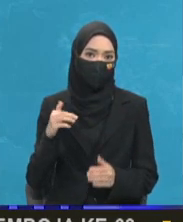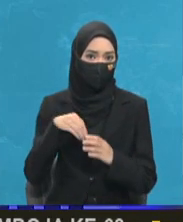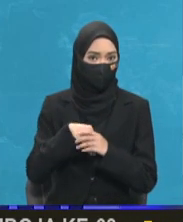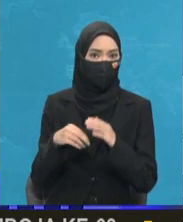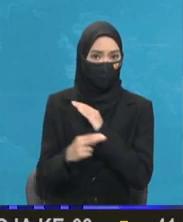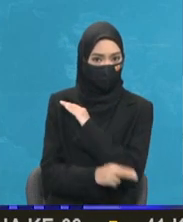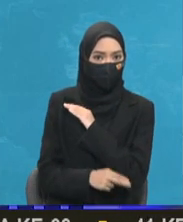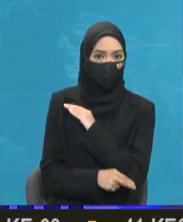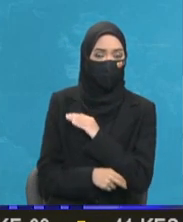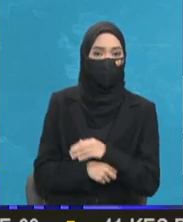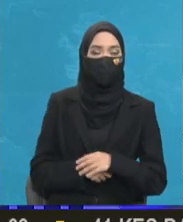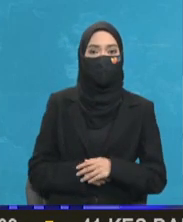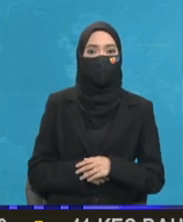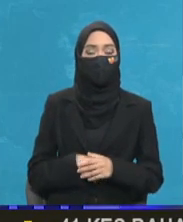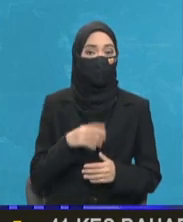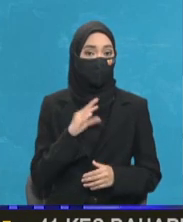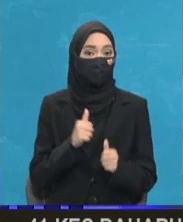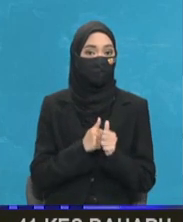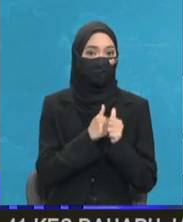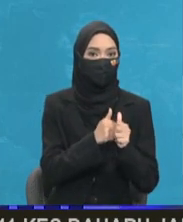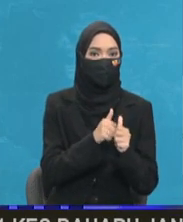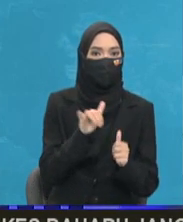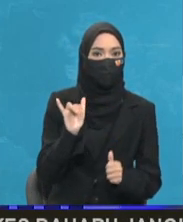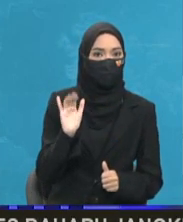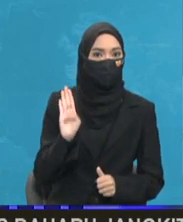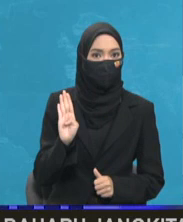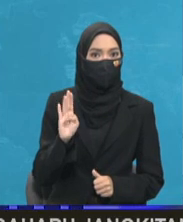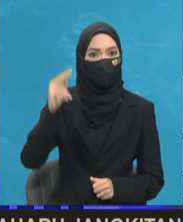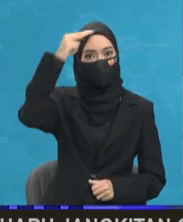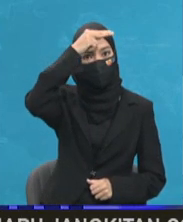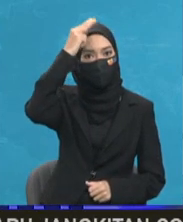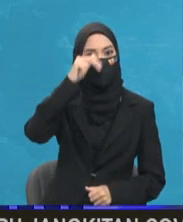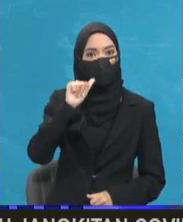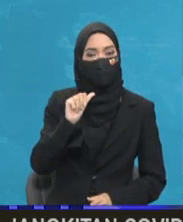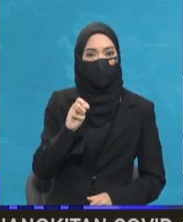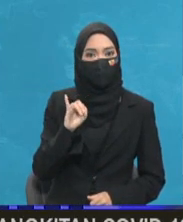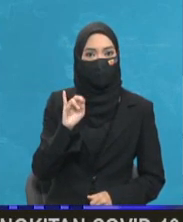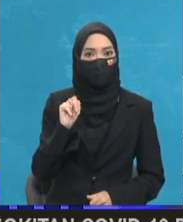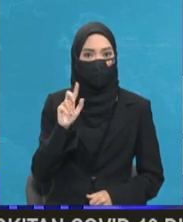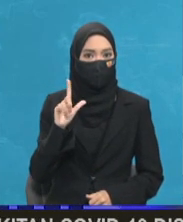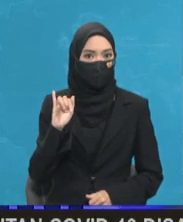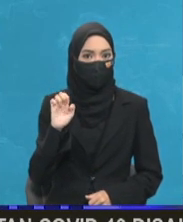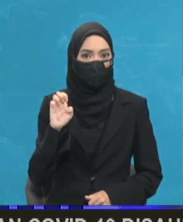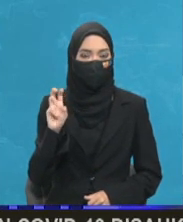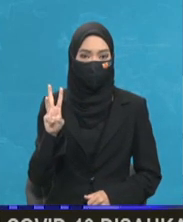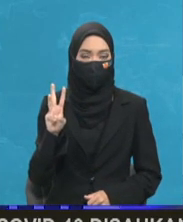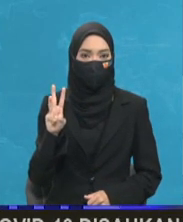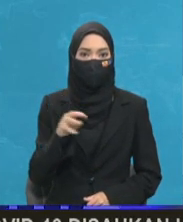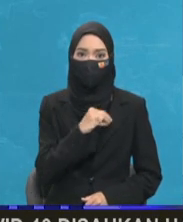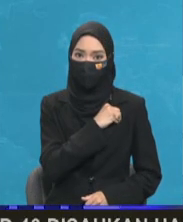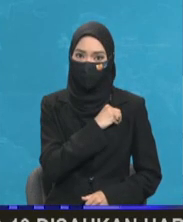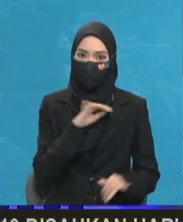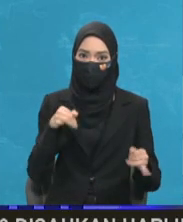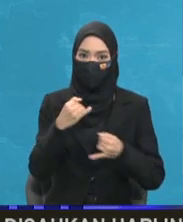dan yang terhormat dato' Sri Setyo Doctor Om Muhammad Haji Amin bu bin Abdullah menteri di jabatan Perdana Menteri